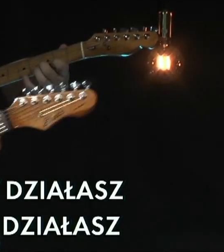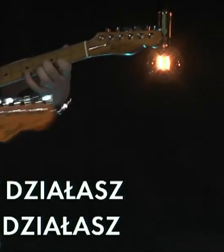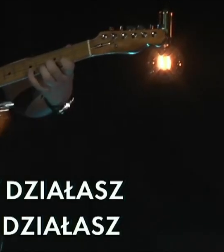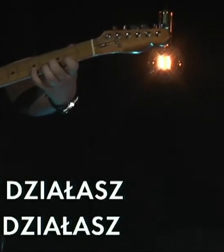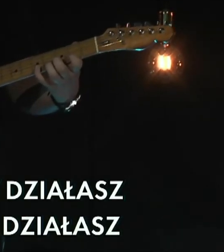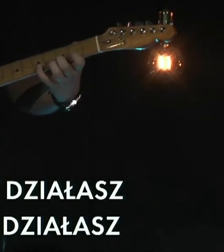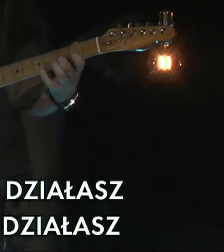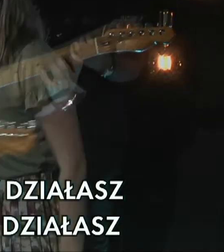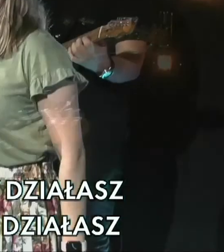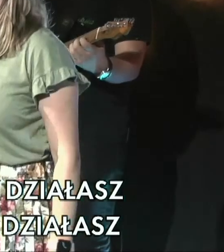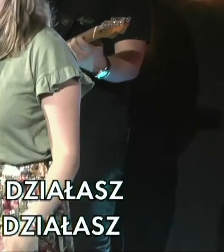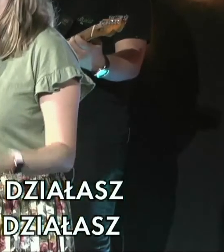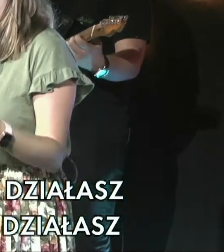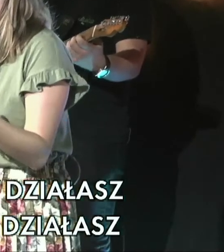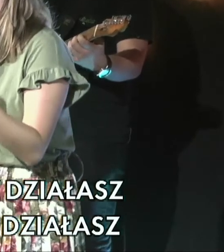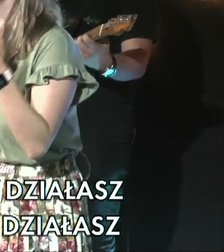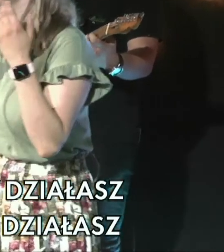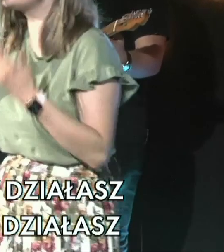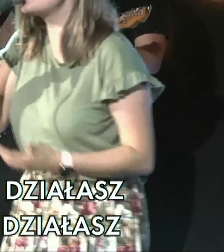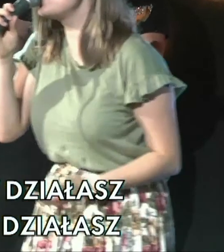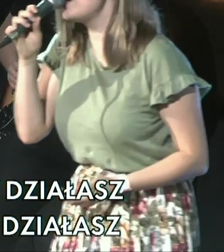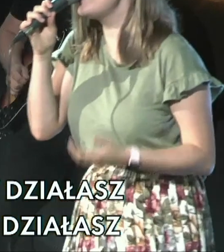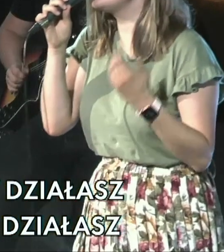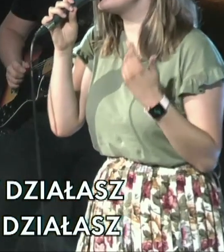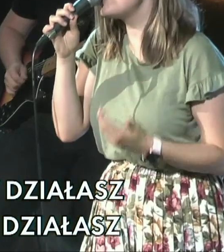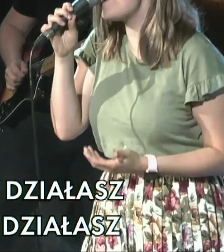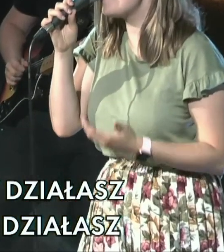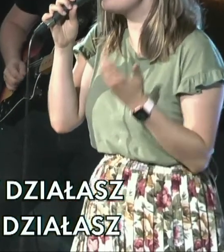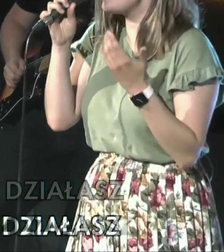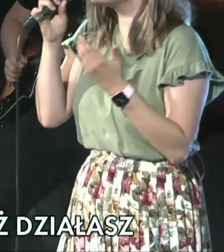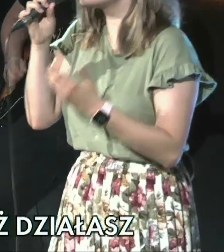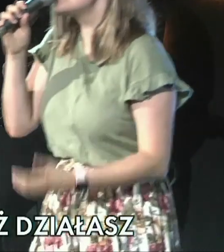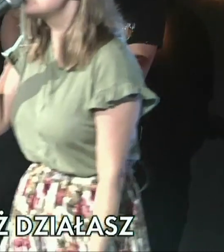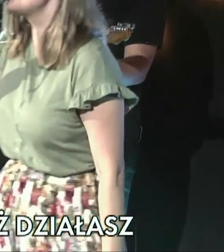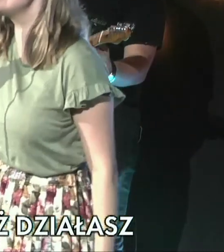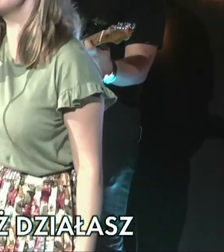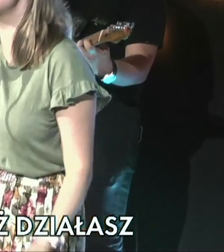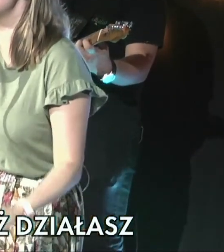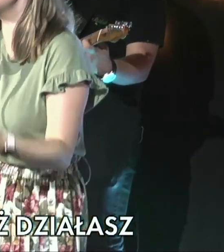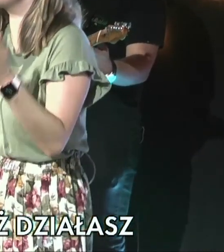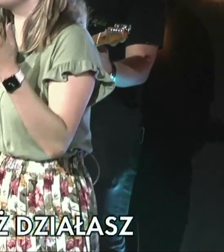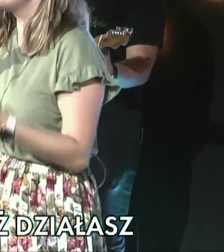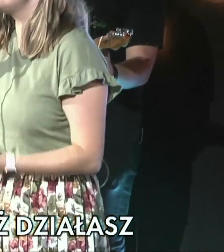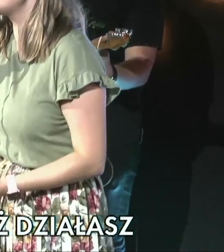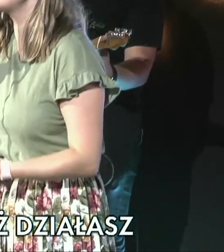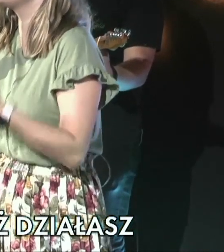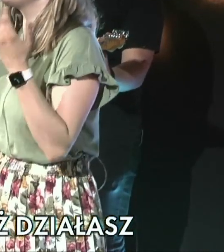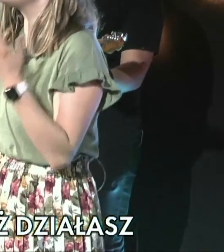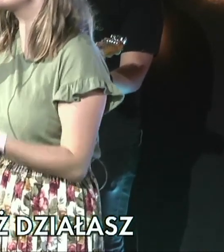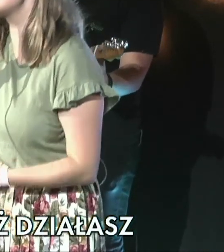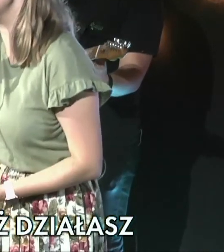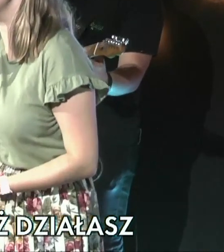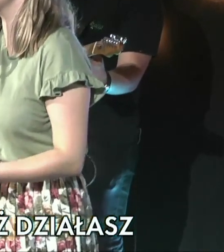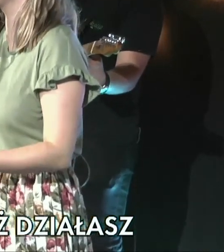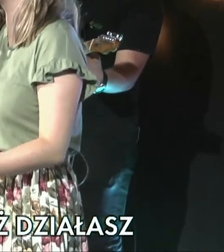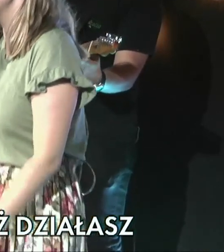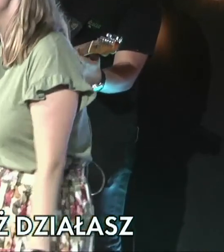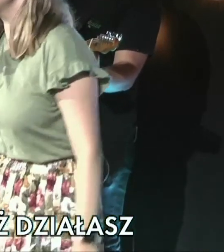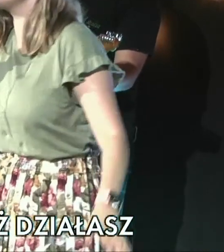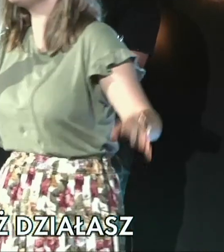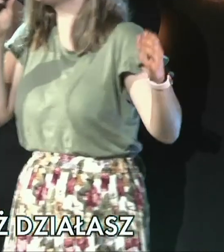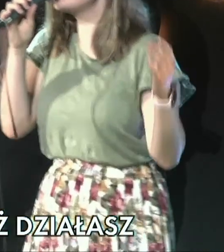Drugie wyzwanie. Jeżeli nie znasz właściciela winnicy, nie jesteś pewien, czy masz taką monetę, czy zostanie zapłacona